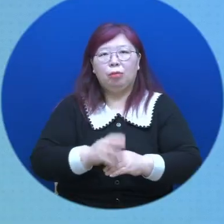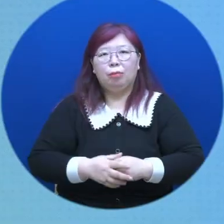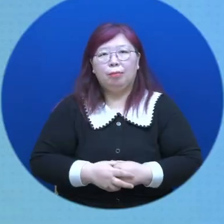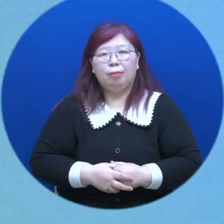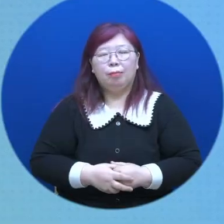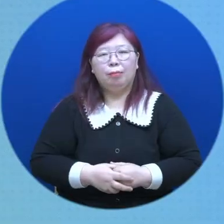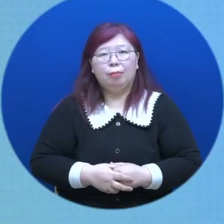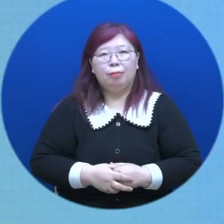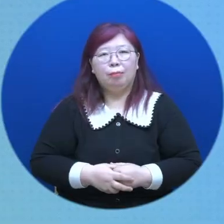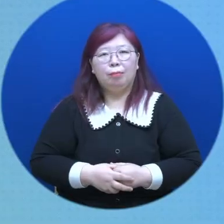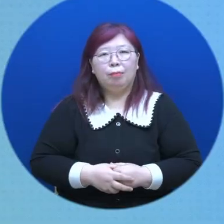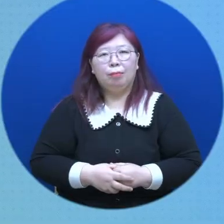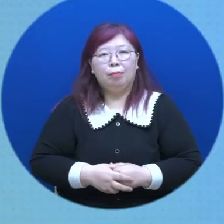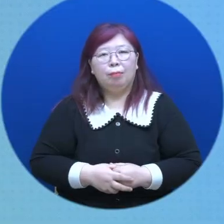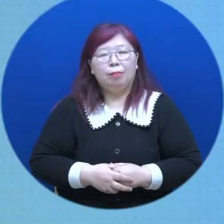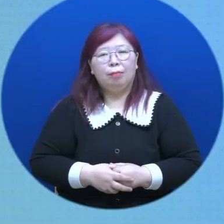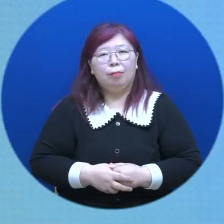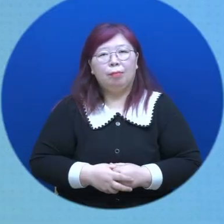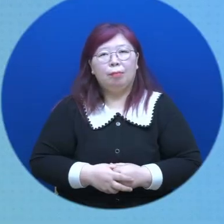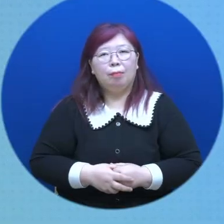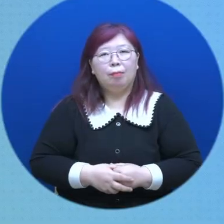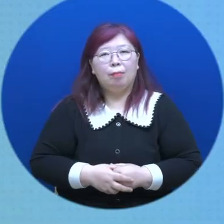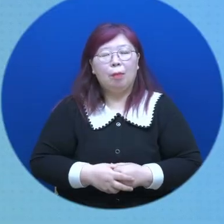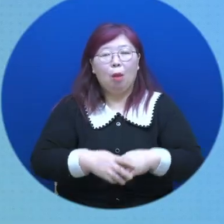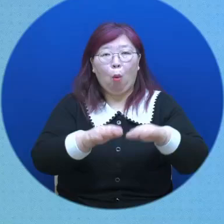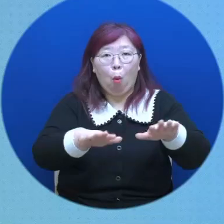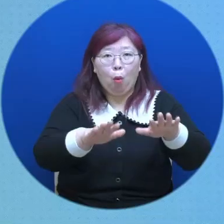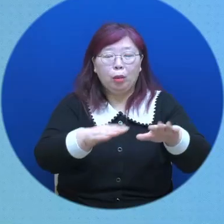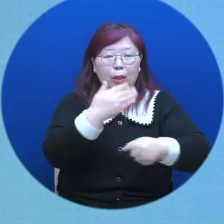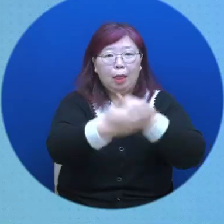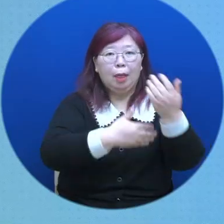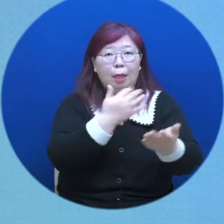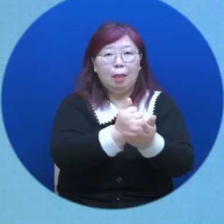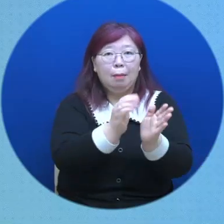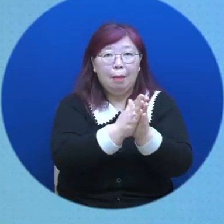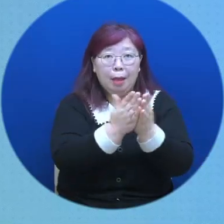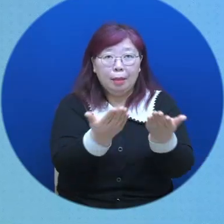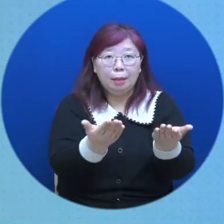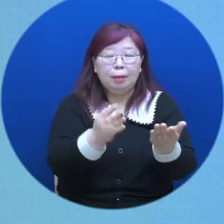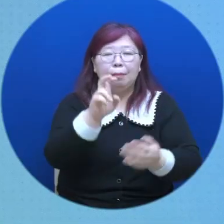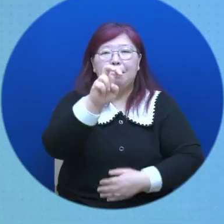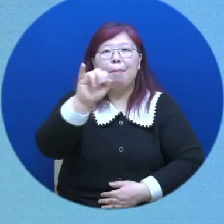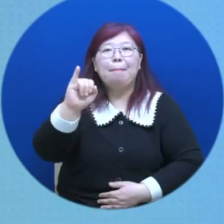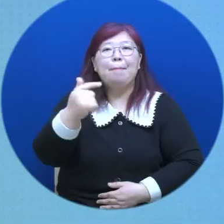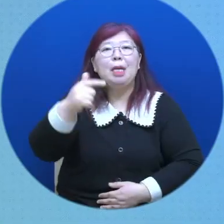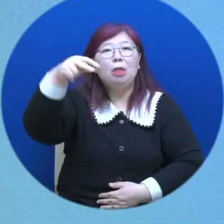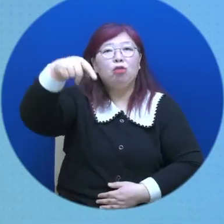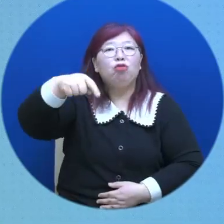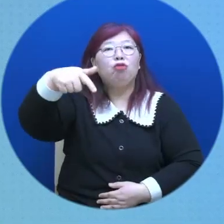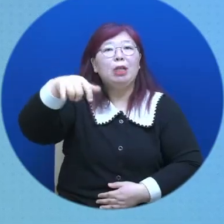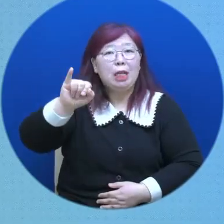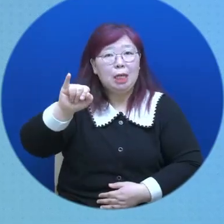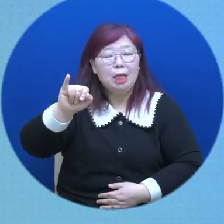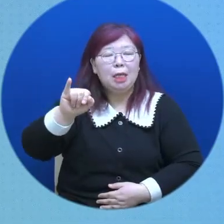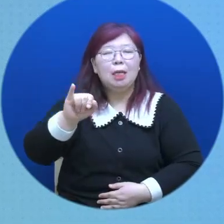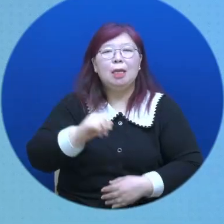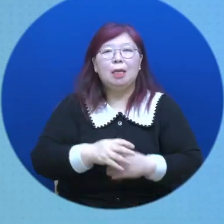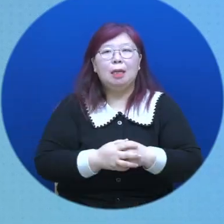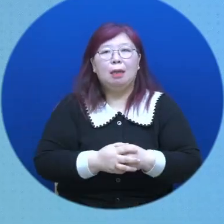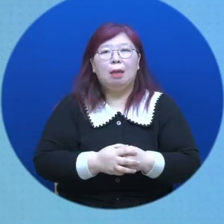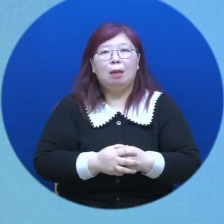것을 발견하게 됩니다. 본문은 민수기입니다. 민수기란